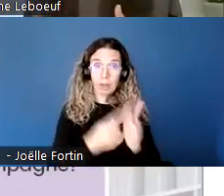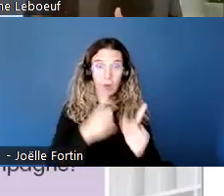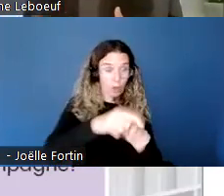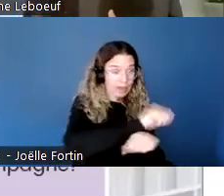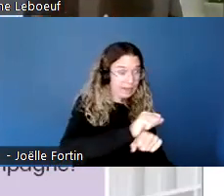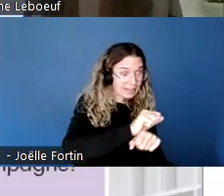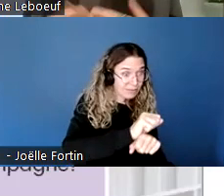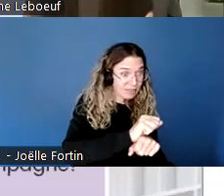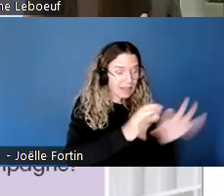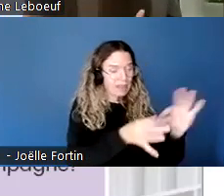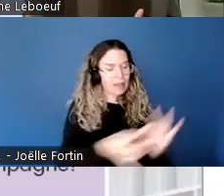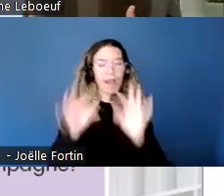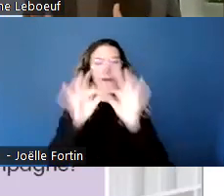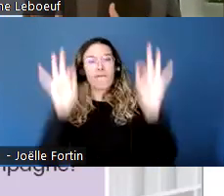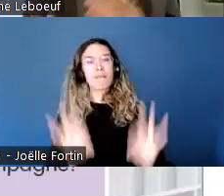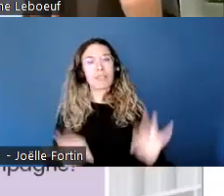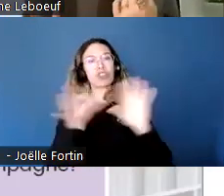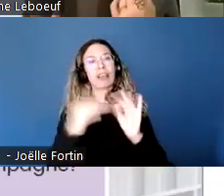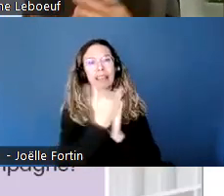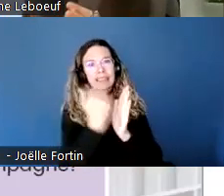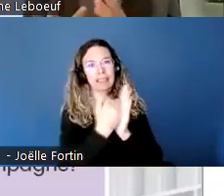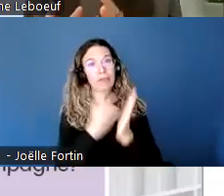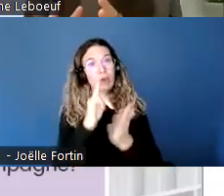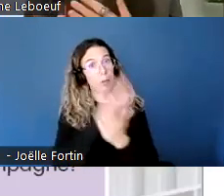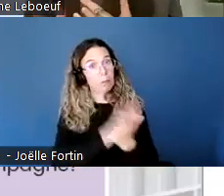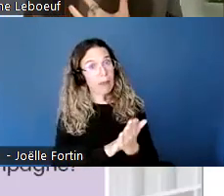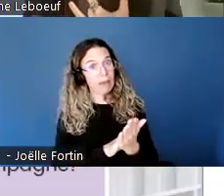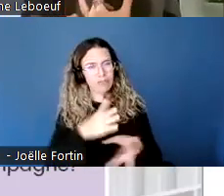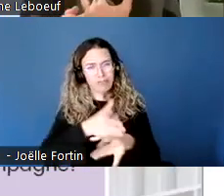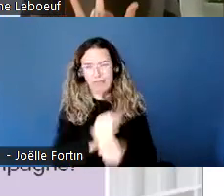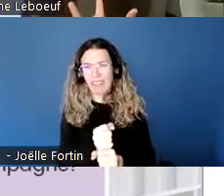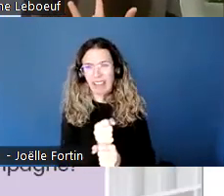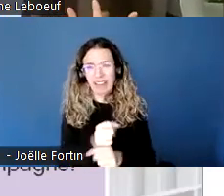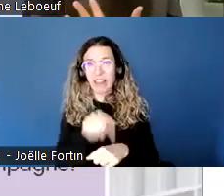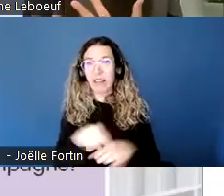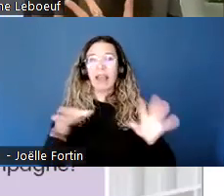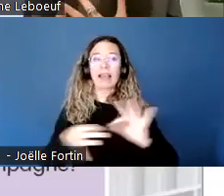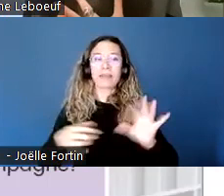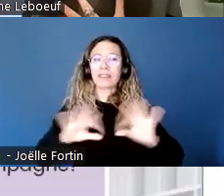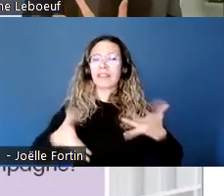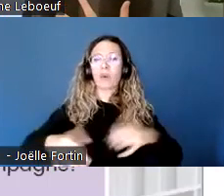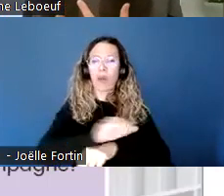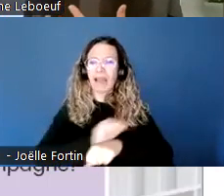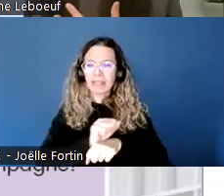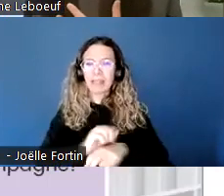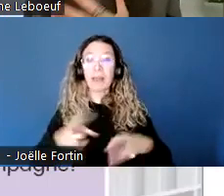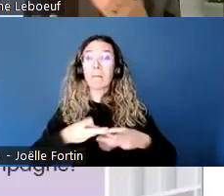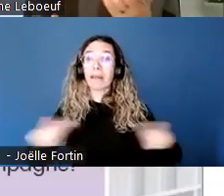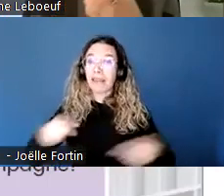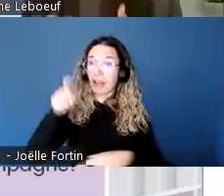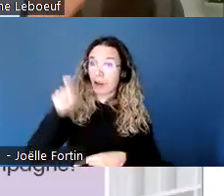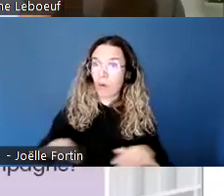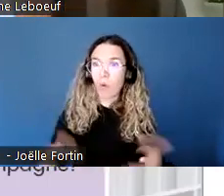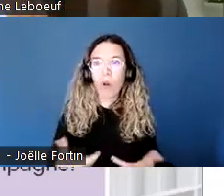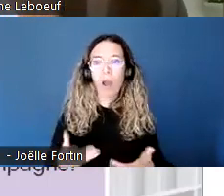activité va être accompagnée d'une fiche descriptive, donc d'une seule page, très synthèse, qui va décrire brièvement l'activité, le matériel nécessaire,